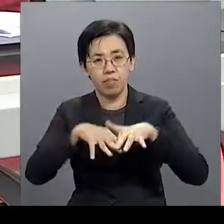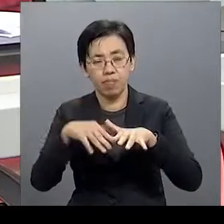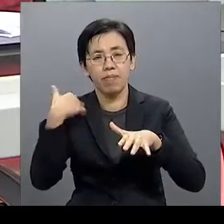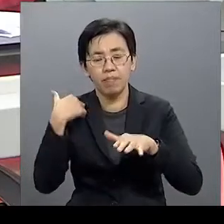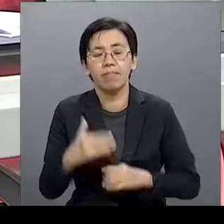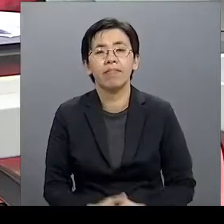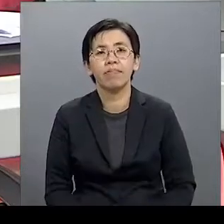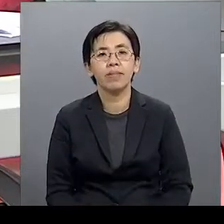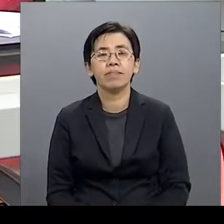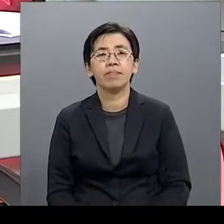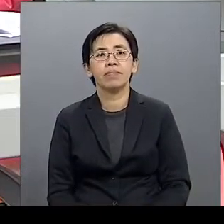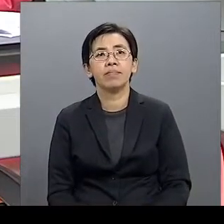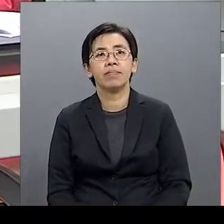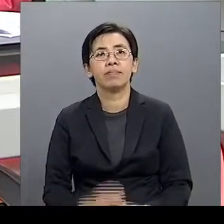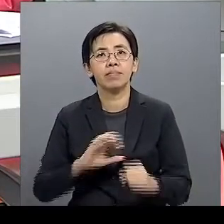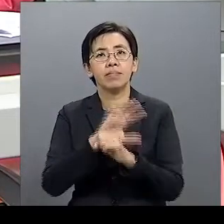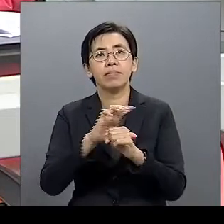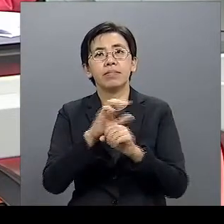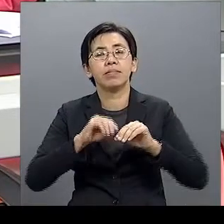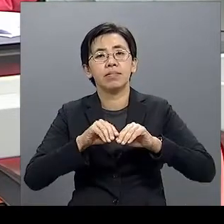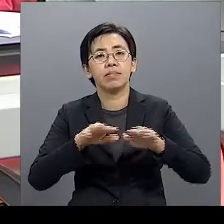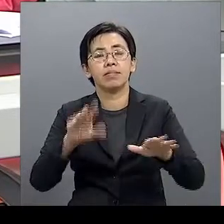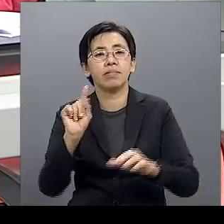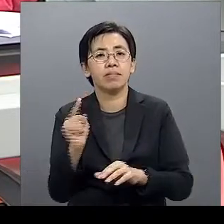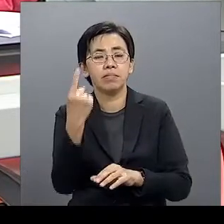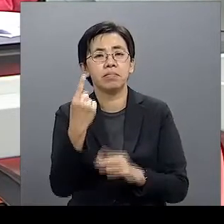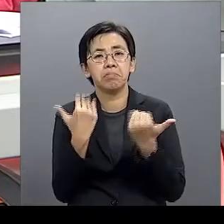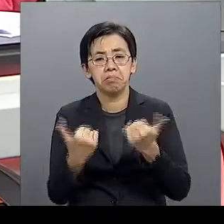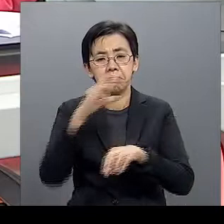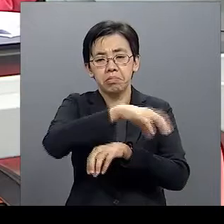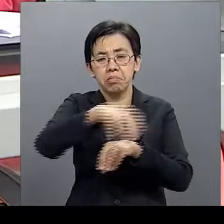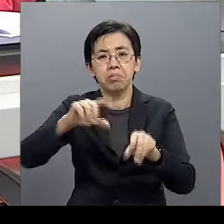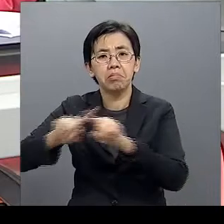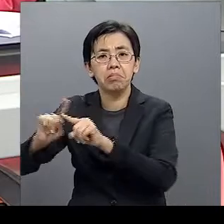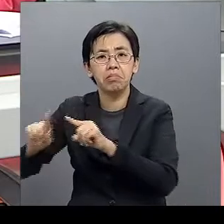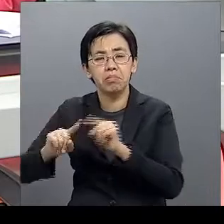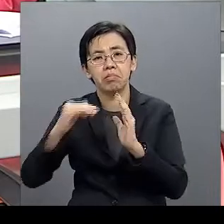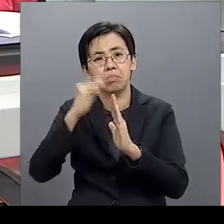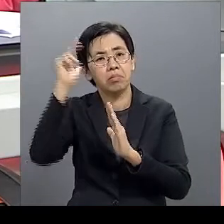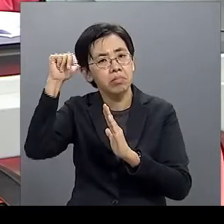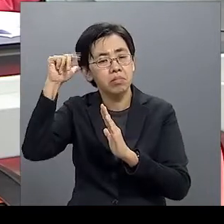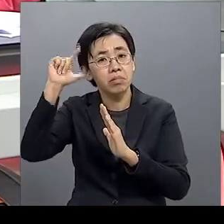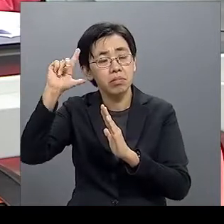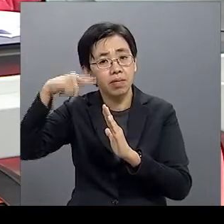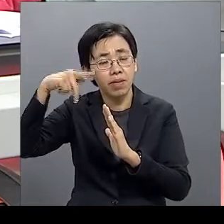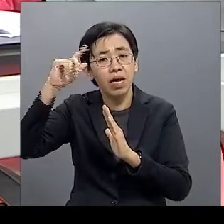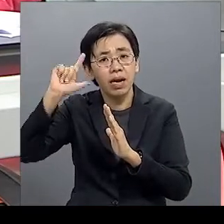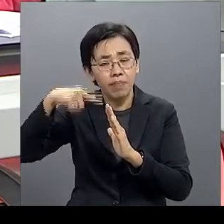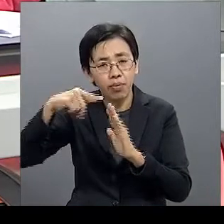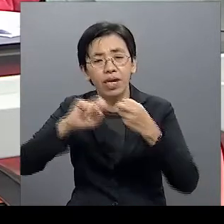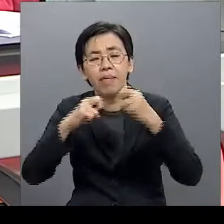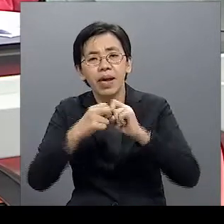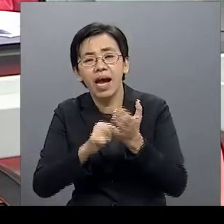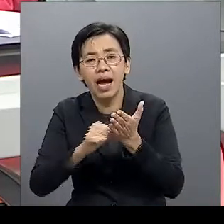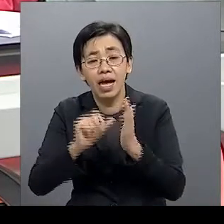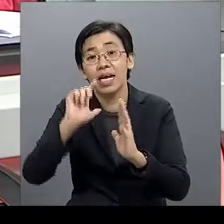การแพร่ระบาดของเชื้อโควิด -19 ระลอกใหม่ทำให้หน่วยงานที่เกี่ยวข้องในจังหวัดลำพูนเตรียมความพร้อมเรื่องอาหารนะคะโดยเฉพาะสำหรับผู้สูงอายุ